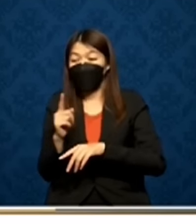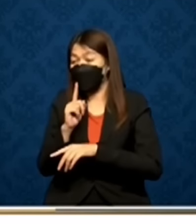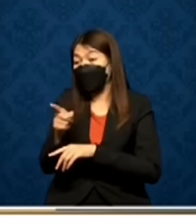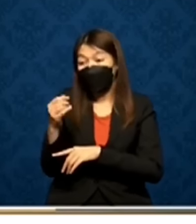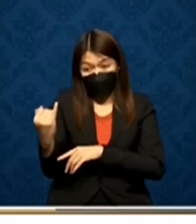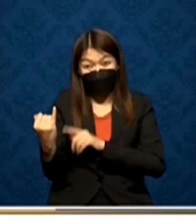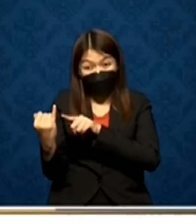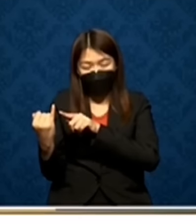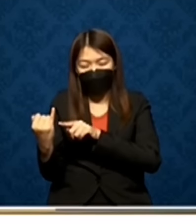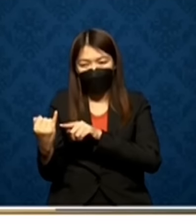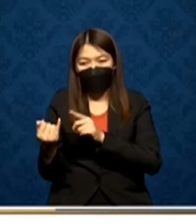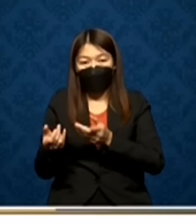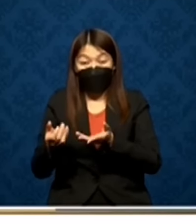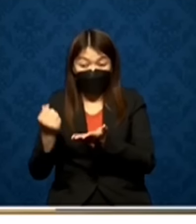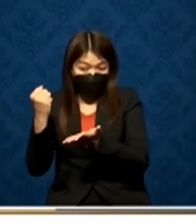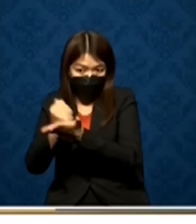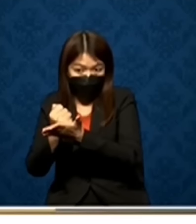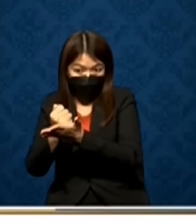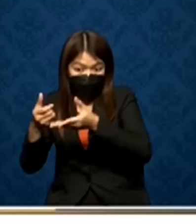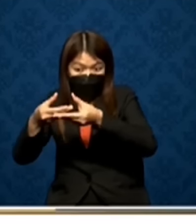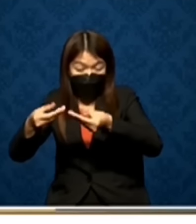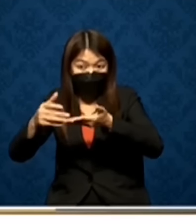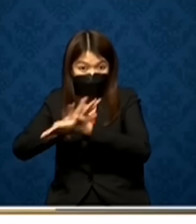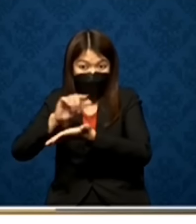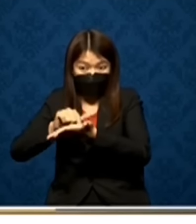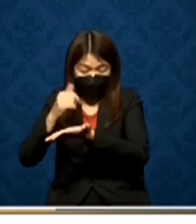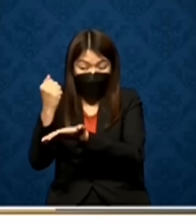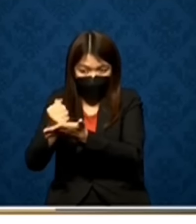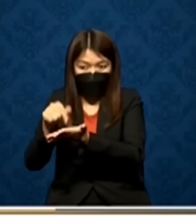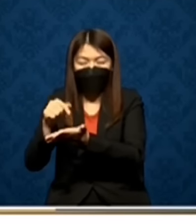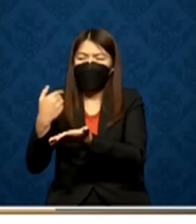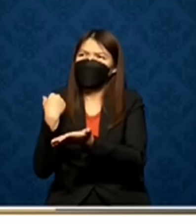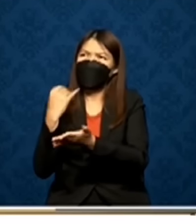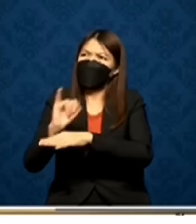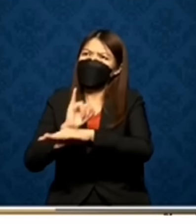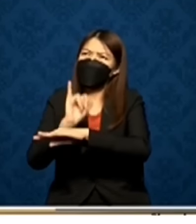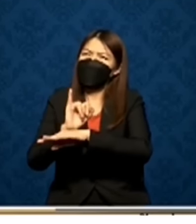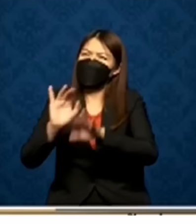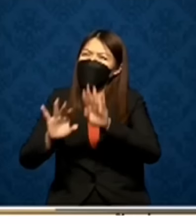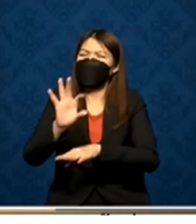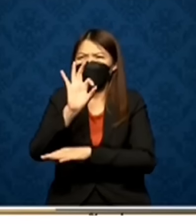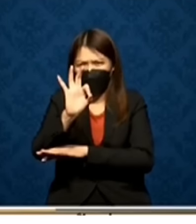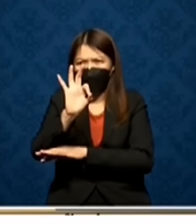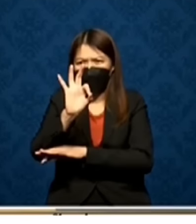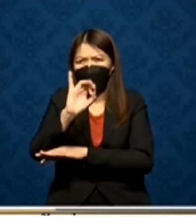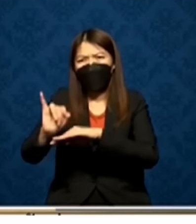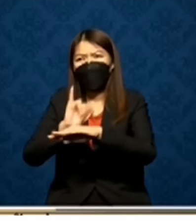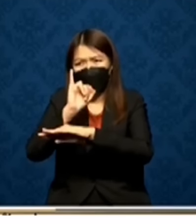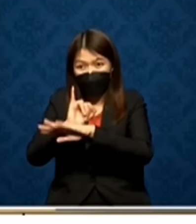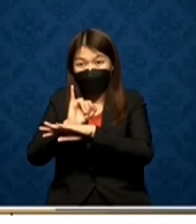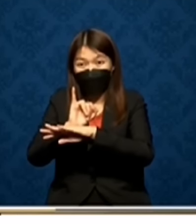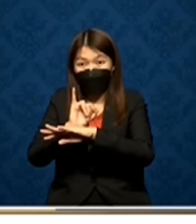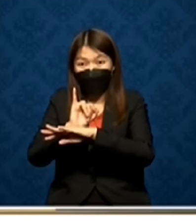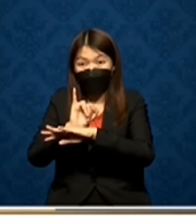ได้มีที่ดินที่เป็นโฉนดที่ดินอยู่9ไร่กับ1ไร่ในพื้น